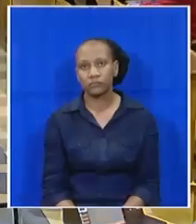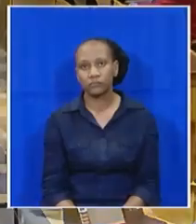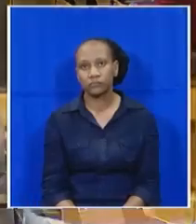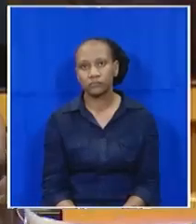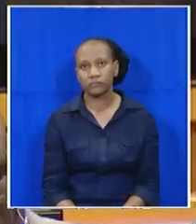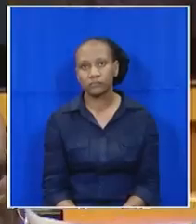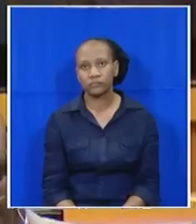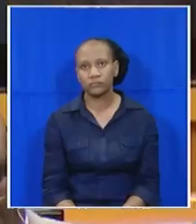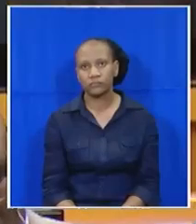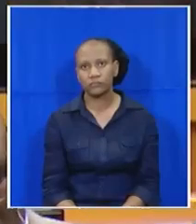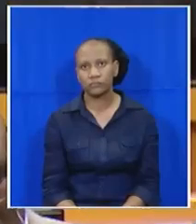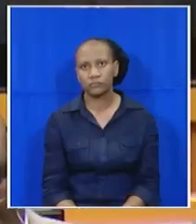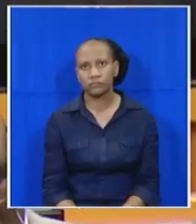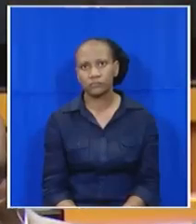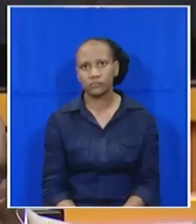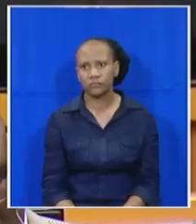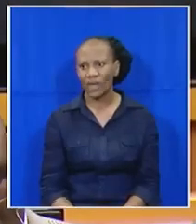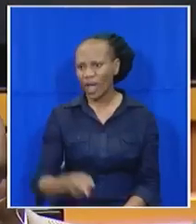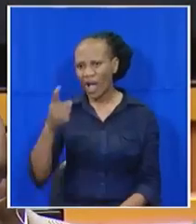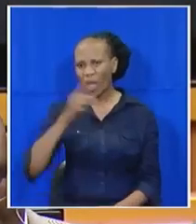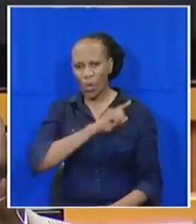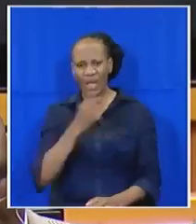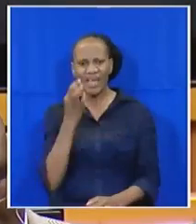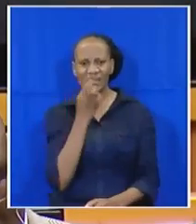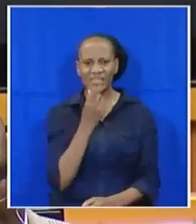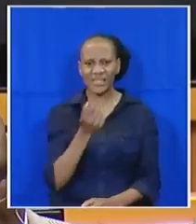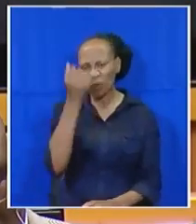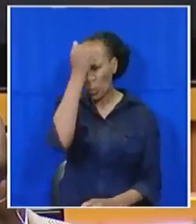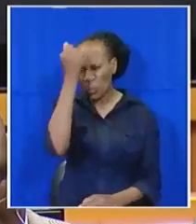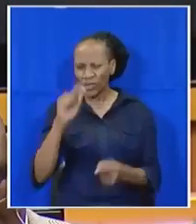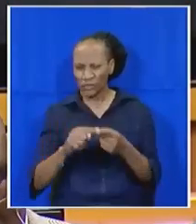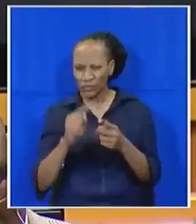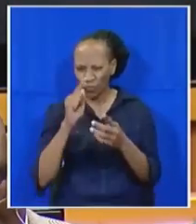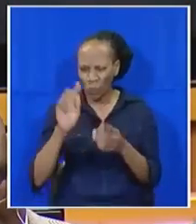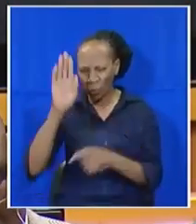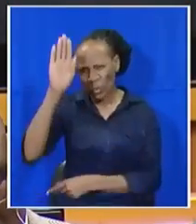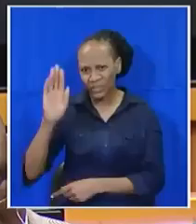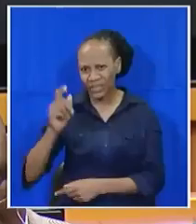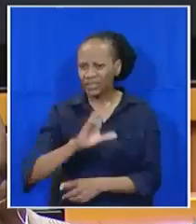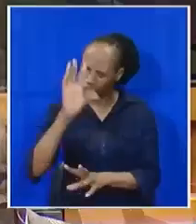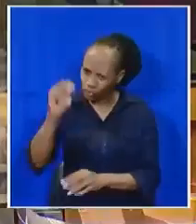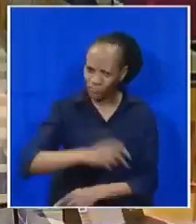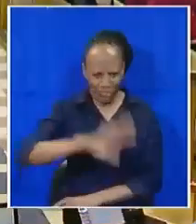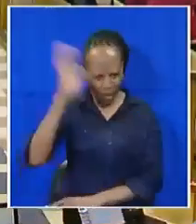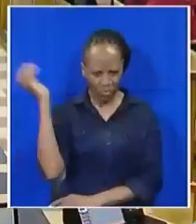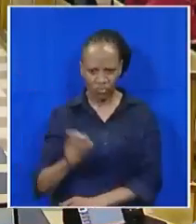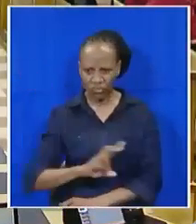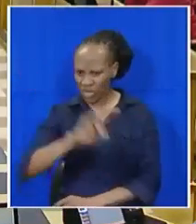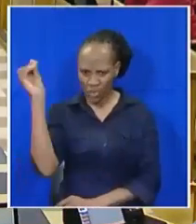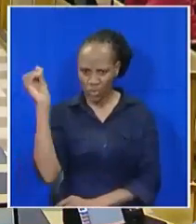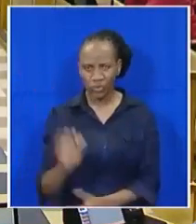order? Ach nee man, weg is hy. Rustig. Take your seat, honorable member.